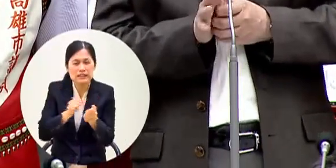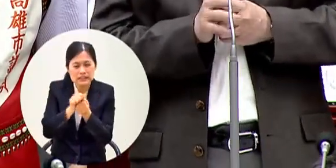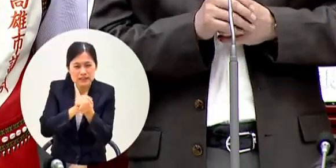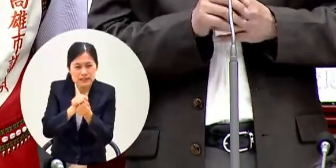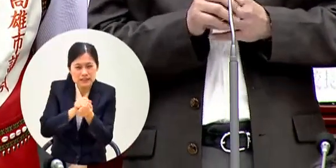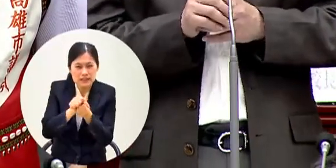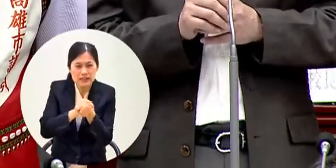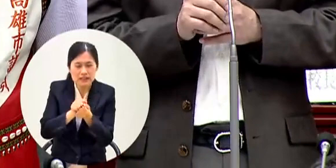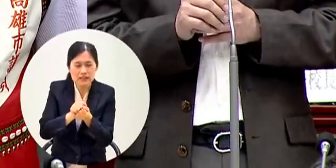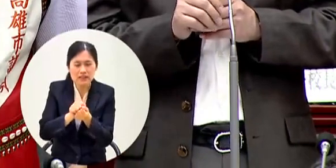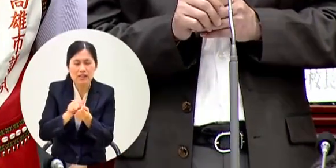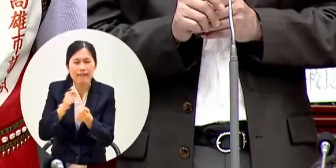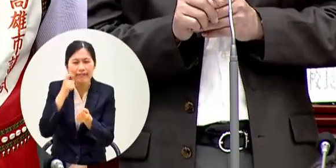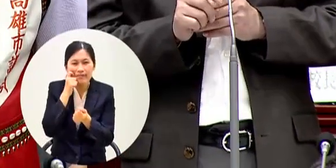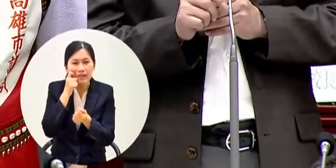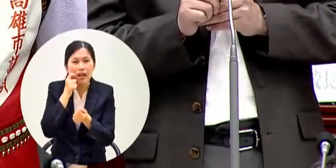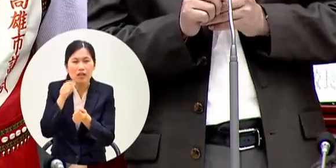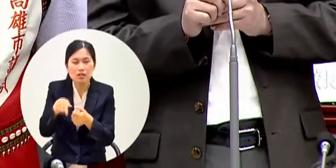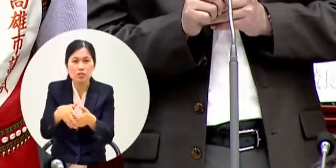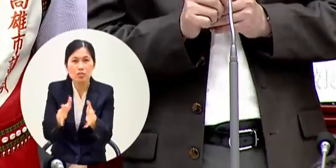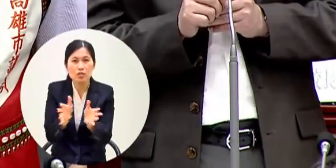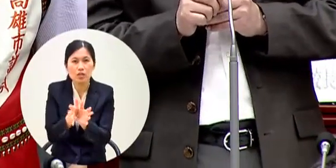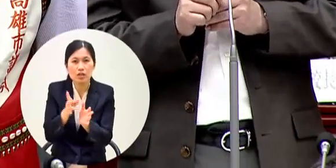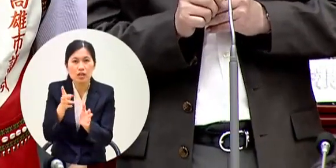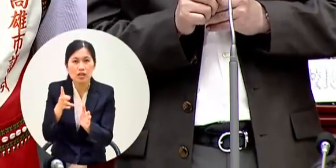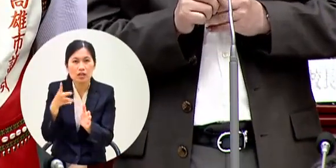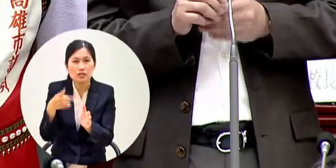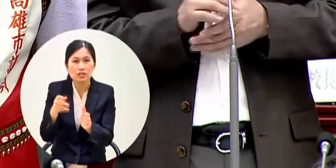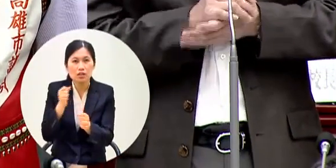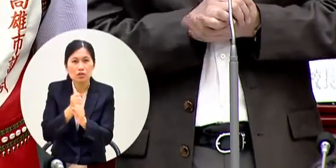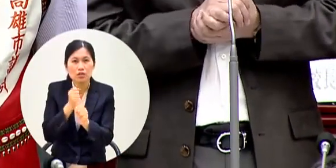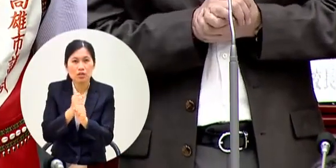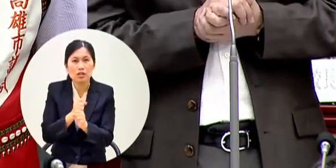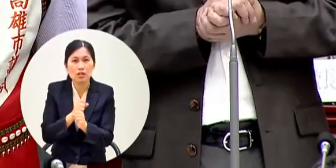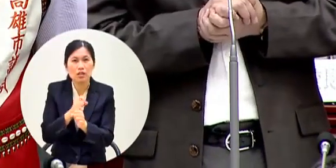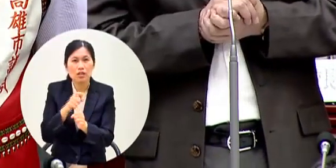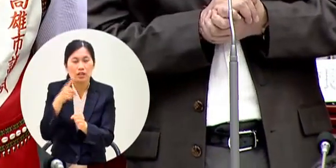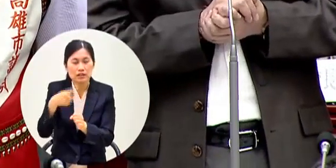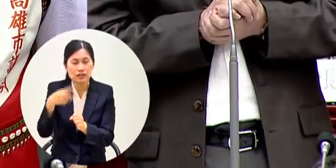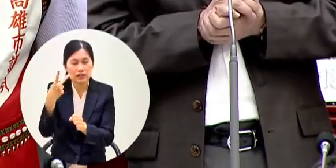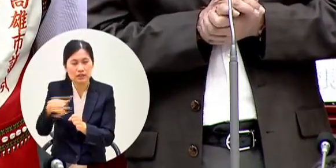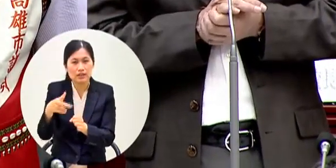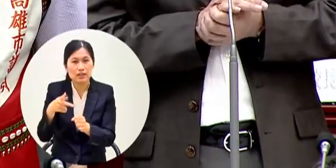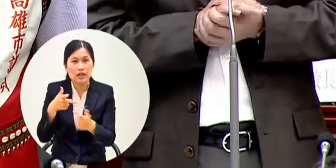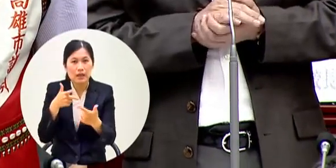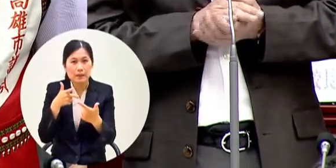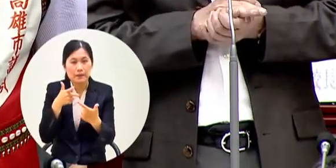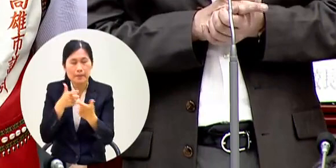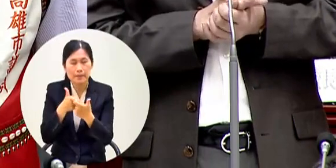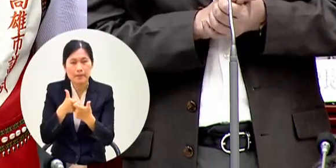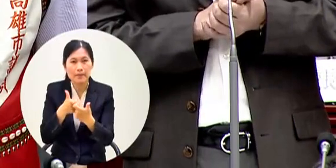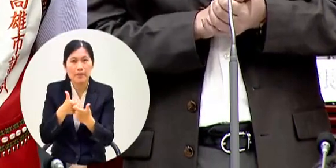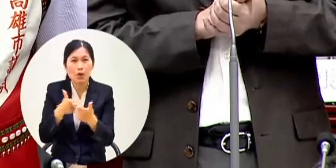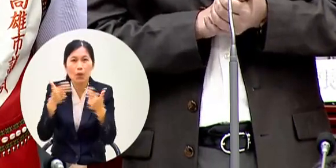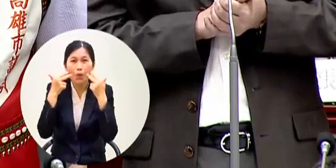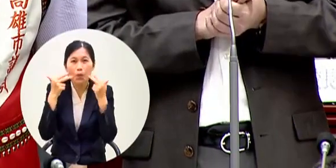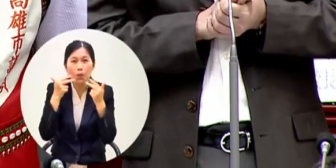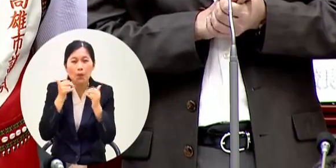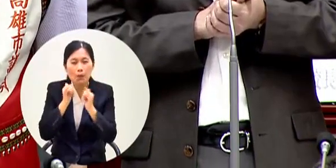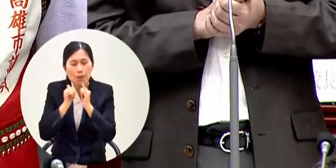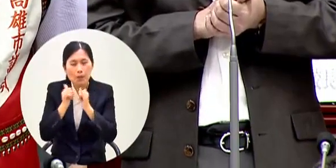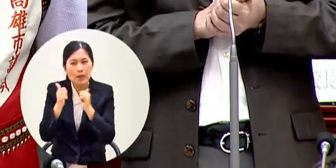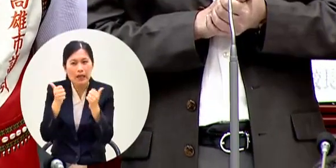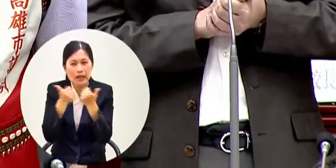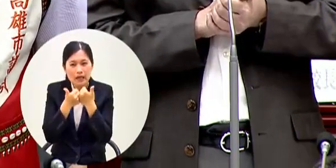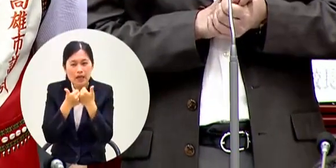部分也在进行了研发。因为这样子的量它会消耗的比较大哦，打一般的零售市场，我想包括你要去洗哦，它都不